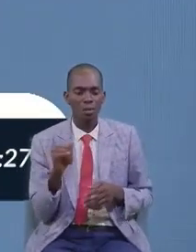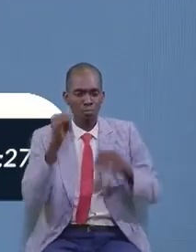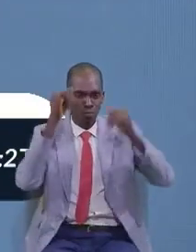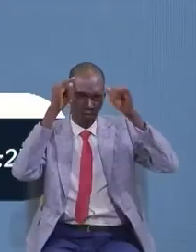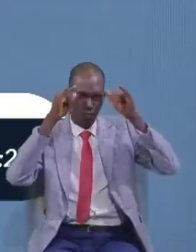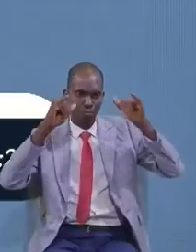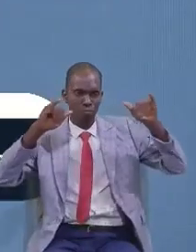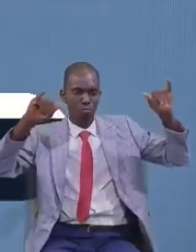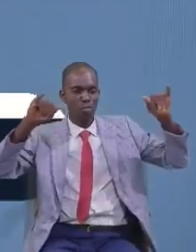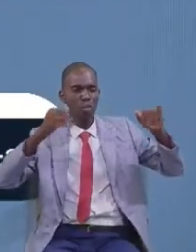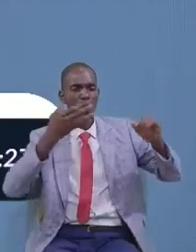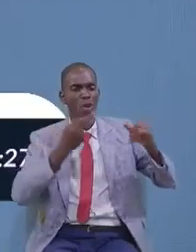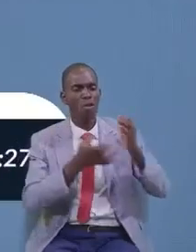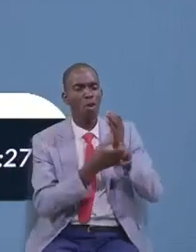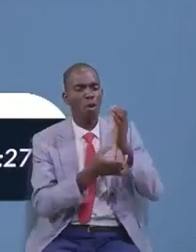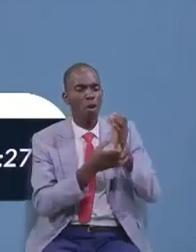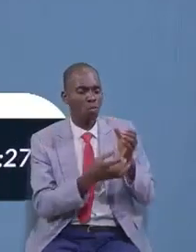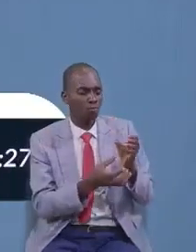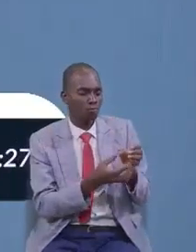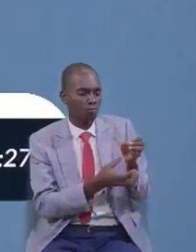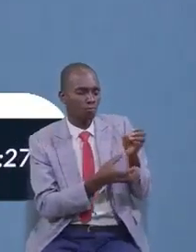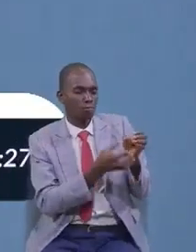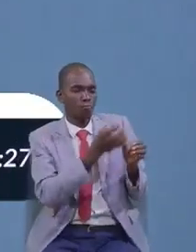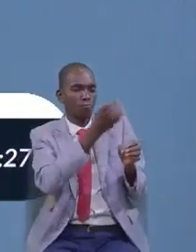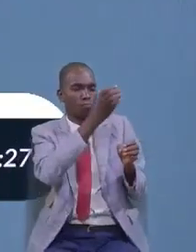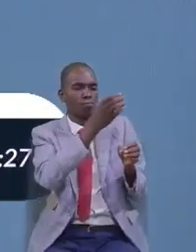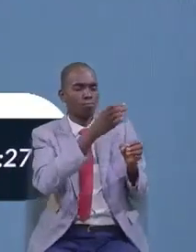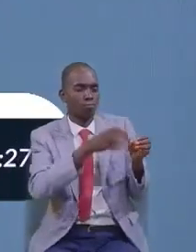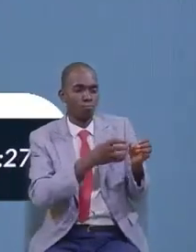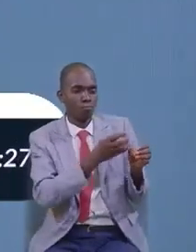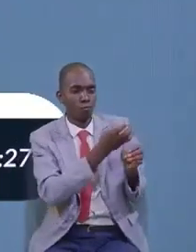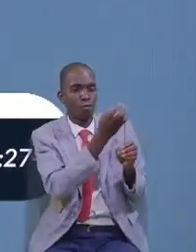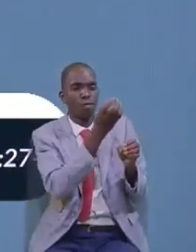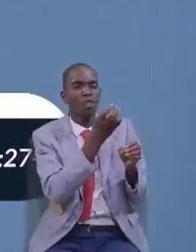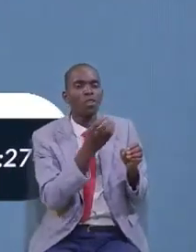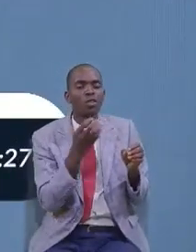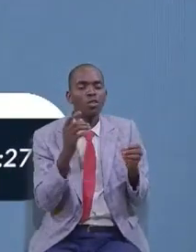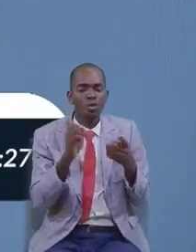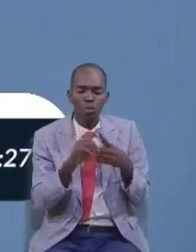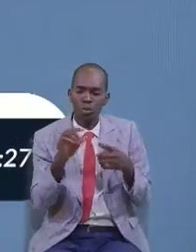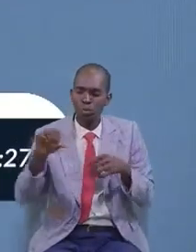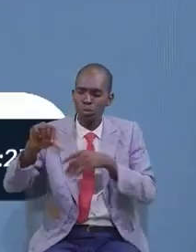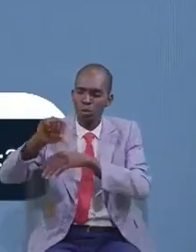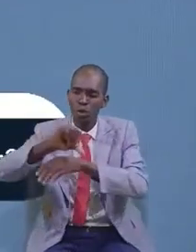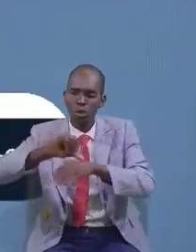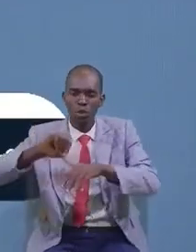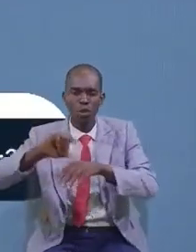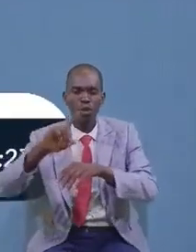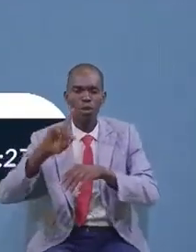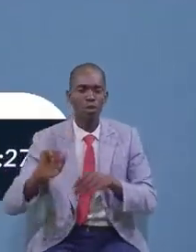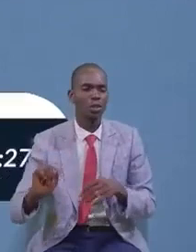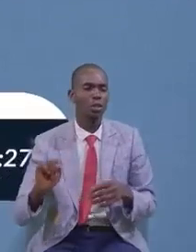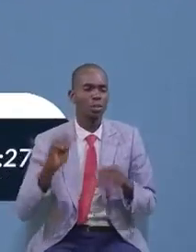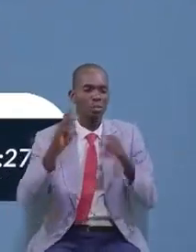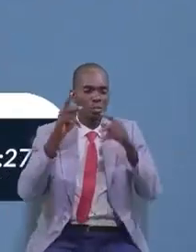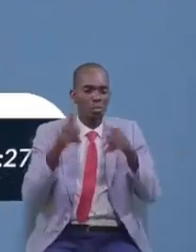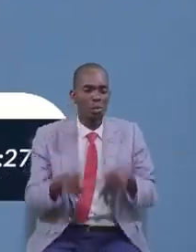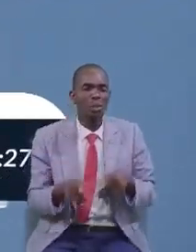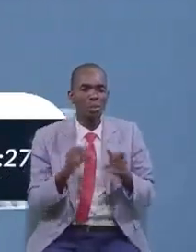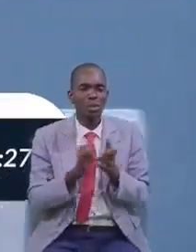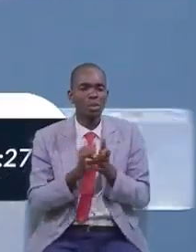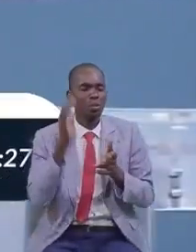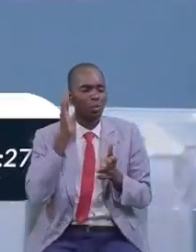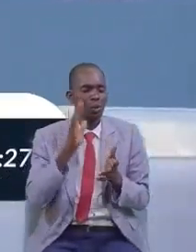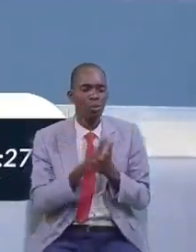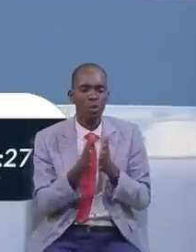తైలముతో నింపబడిన కొమ్ము ఉంది. To be poured on the coming ambassador. అది రాబోతున్న రాయబారి తల మీద